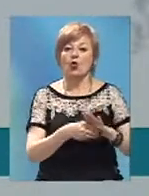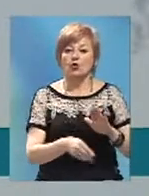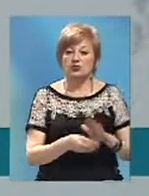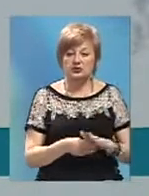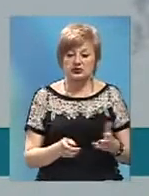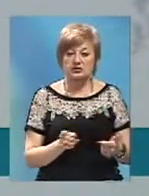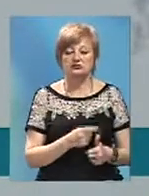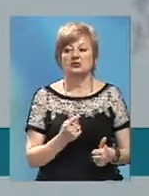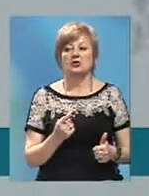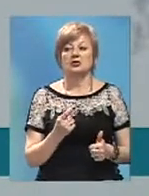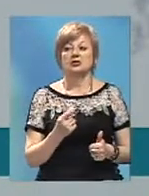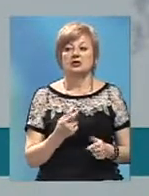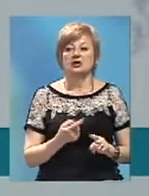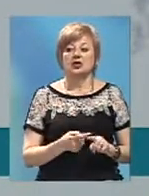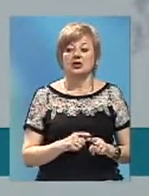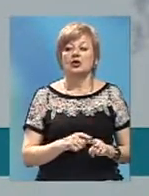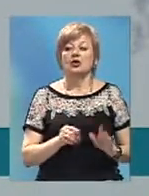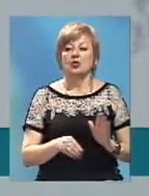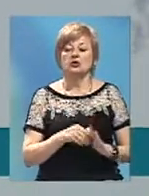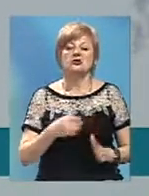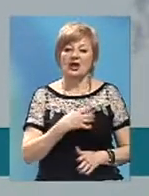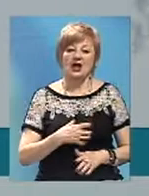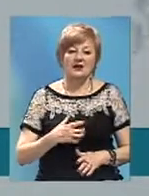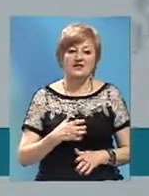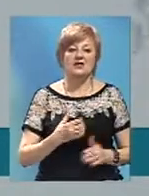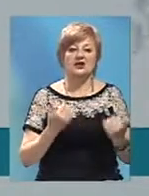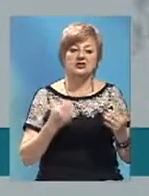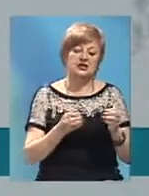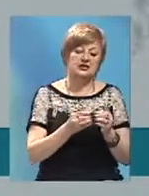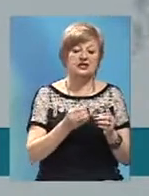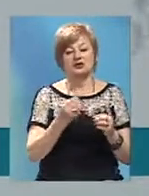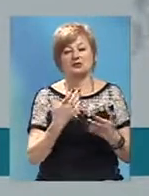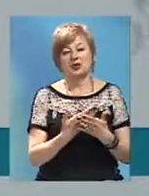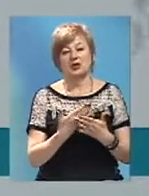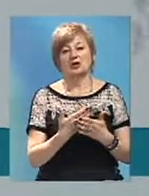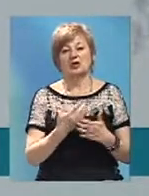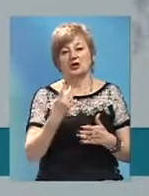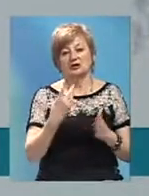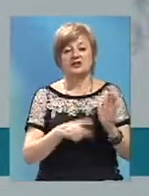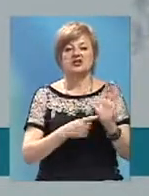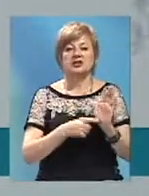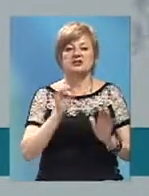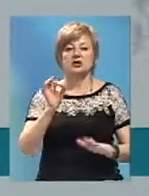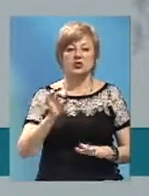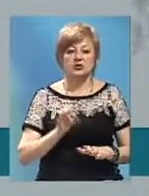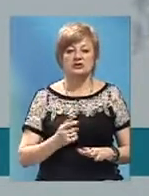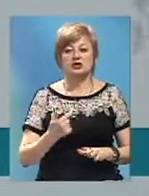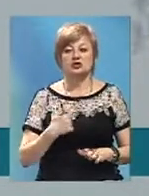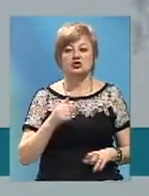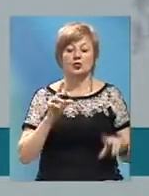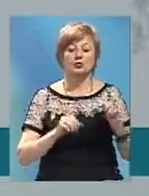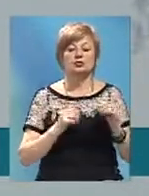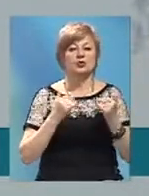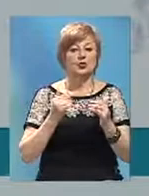сфера залишається і боротьба з корупцією як пріоритет для, здається, 26% українців. Це посилається на